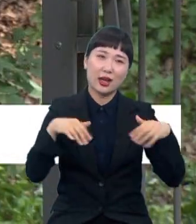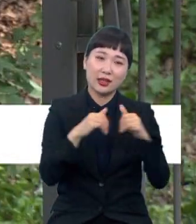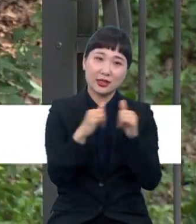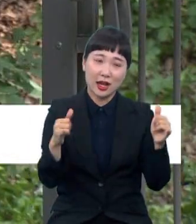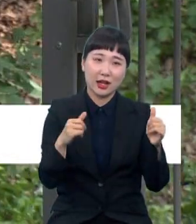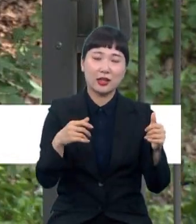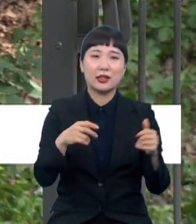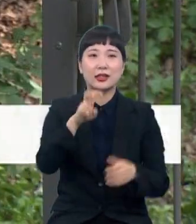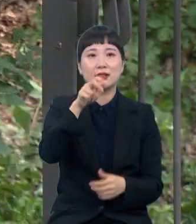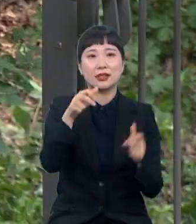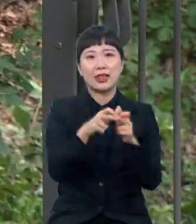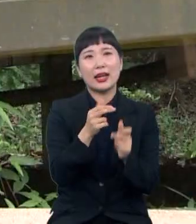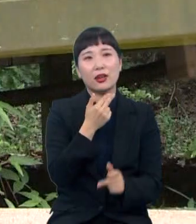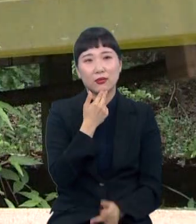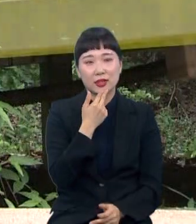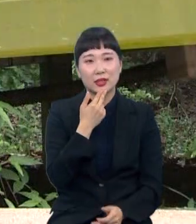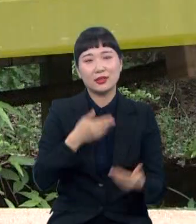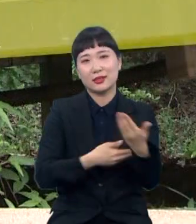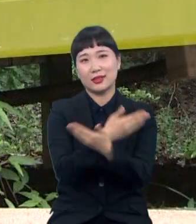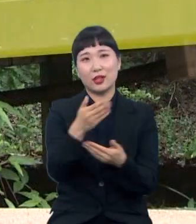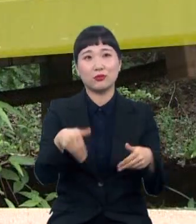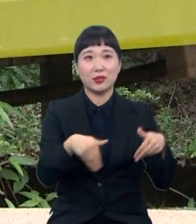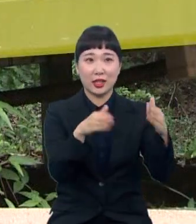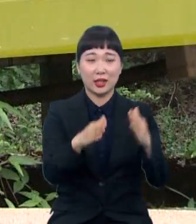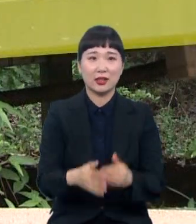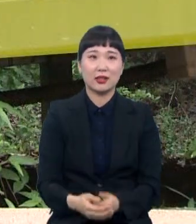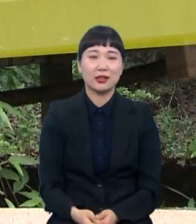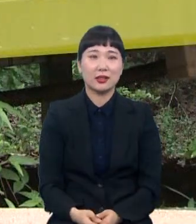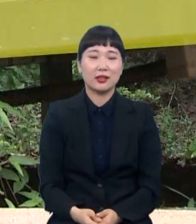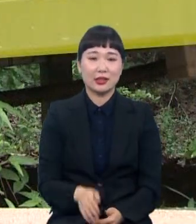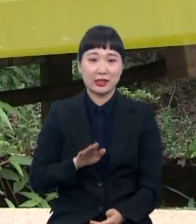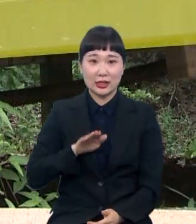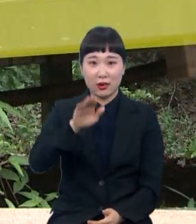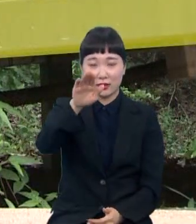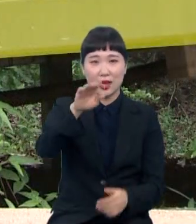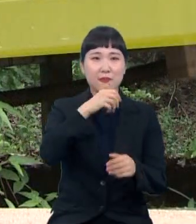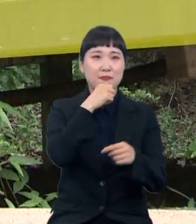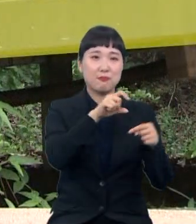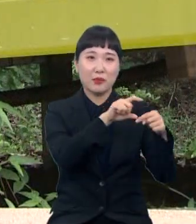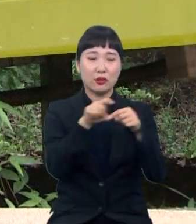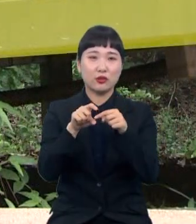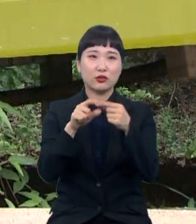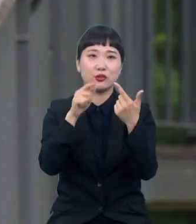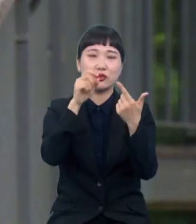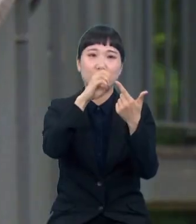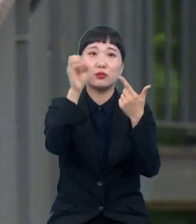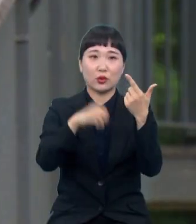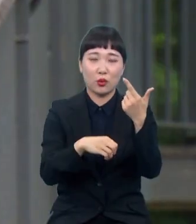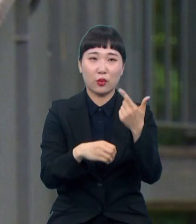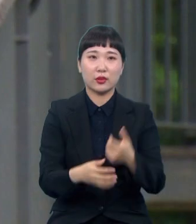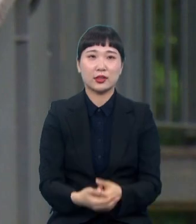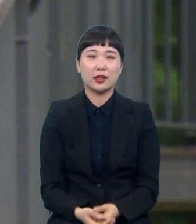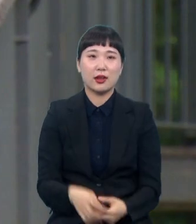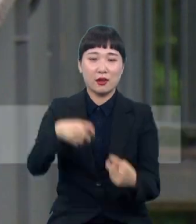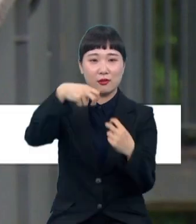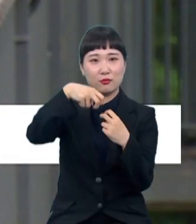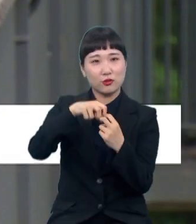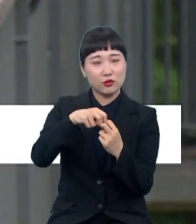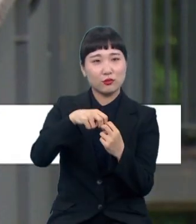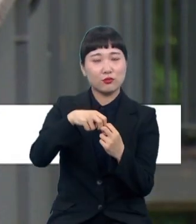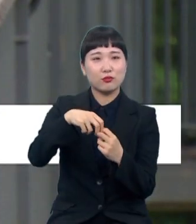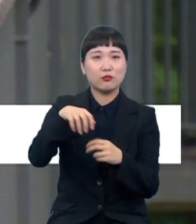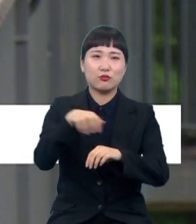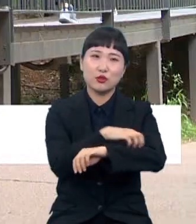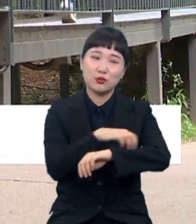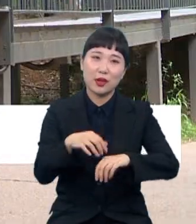무장애 나눔길입니다. 장하산 등산로의 경사도는 평균 6%. 무릎이 불편한